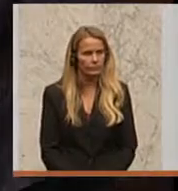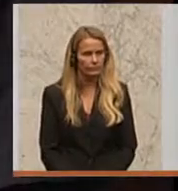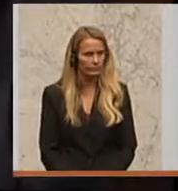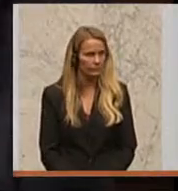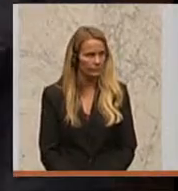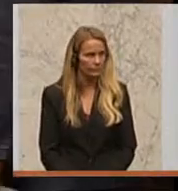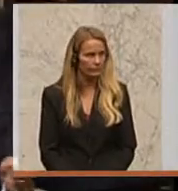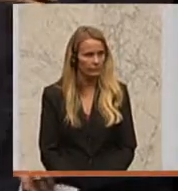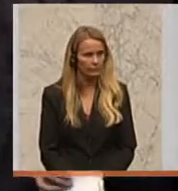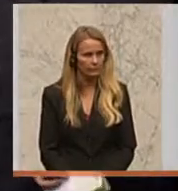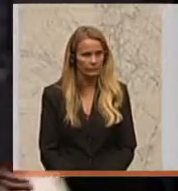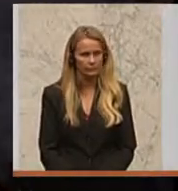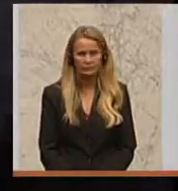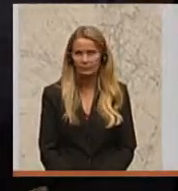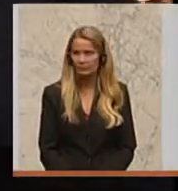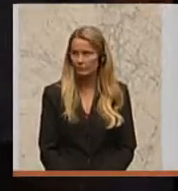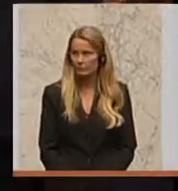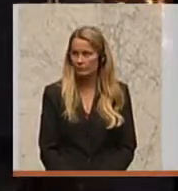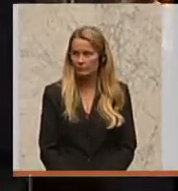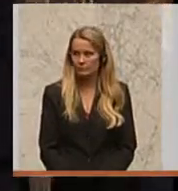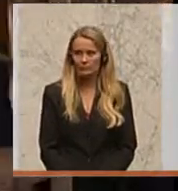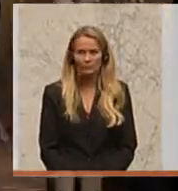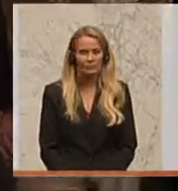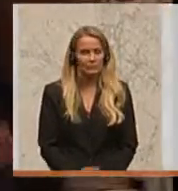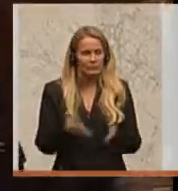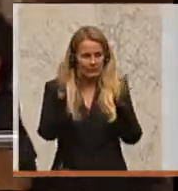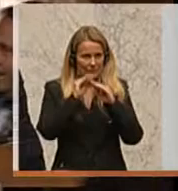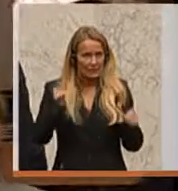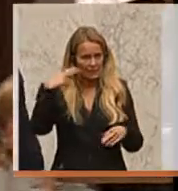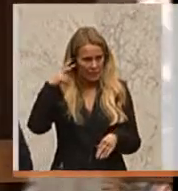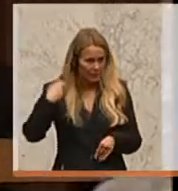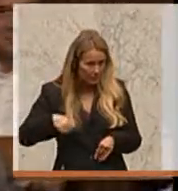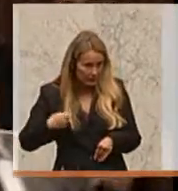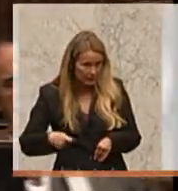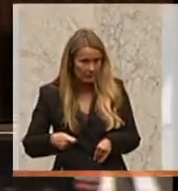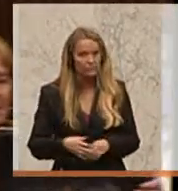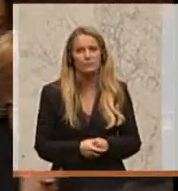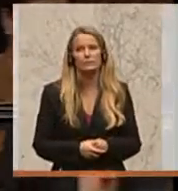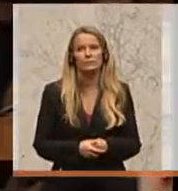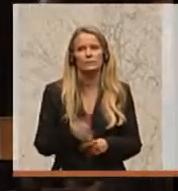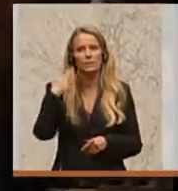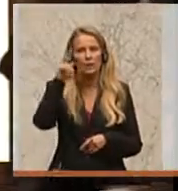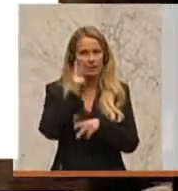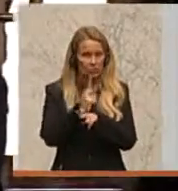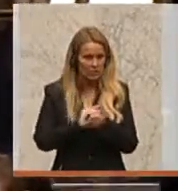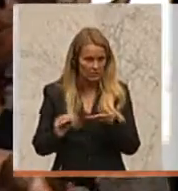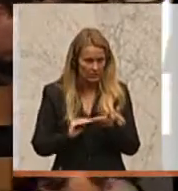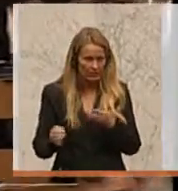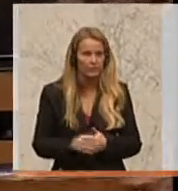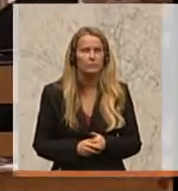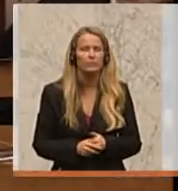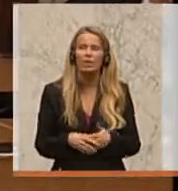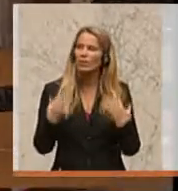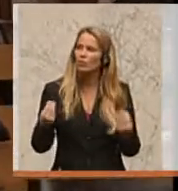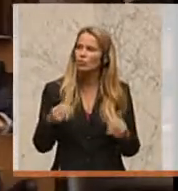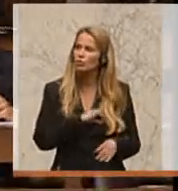seinem Rückzug aus dem Parlament noch im Mai geführt. Johann Singer von der ÖVP ist bereits am Wort. Geschätzte